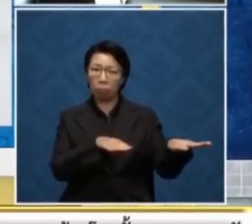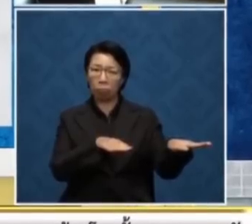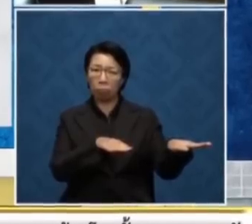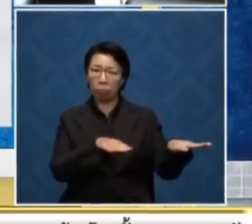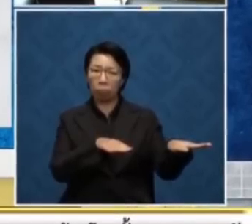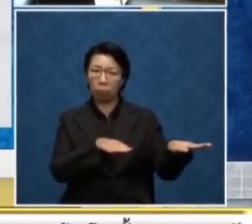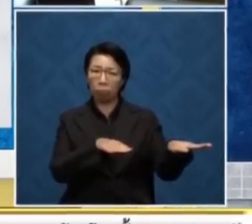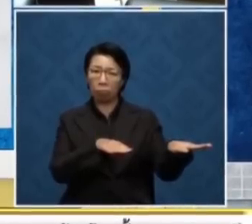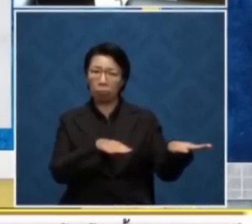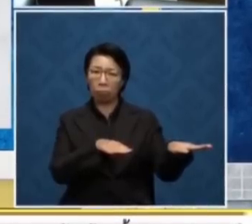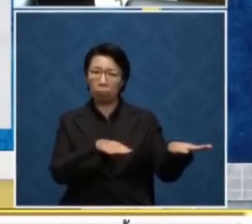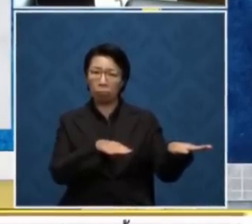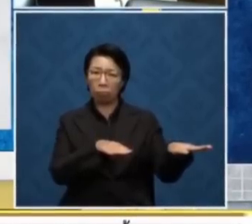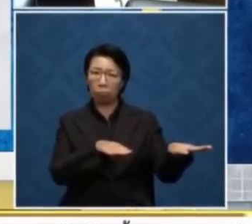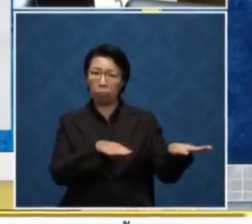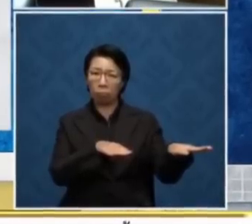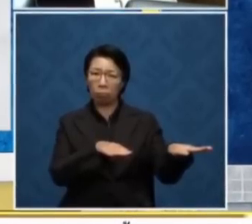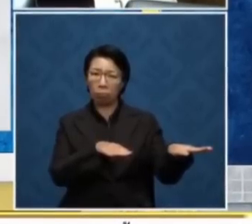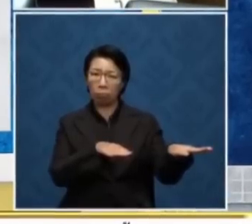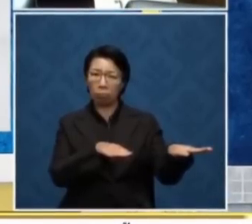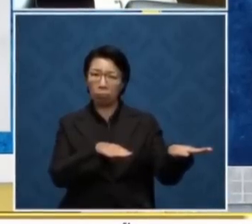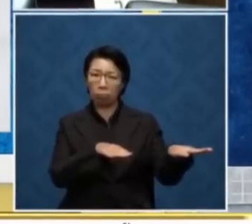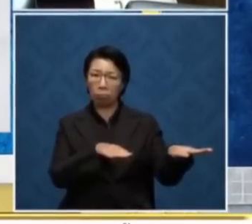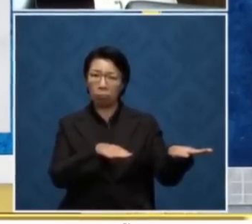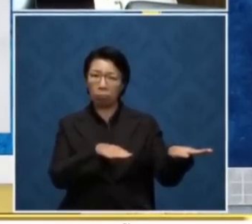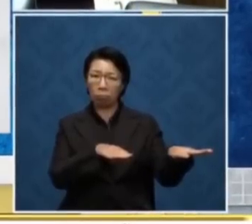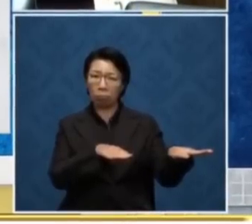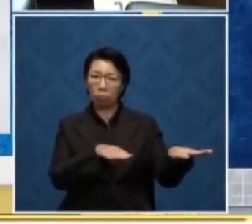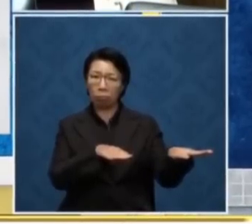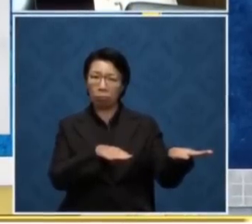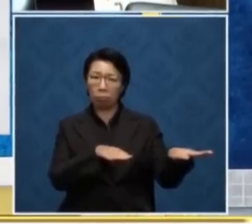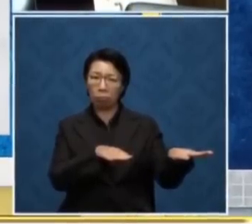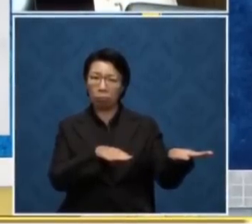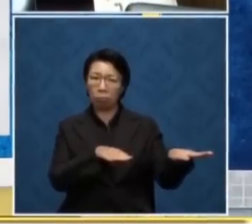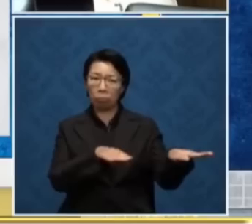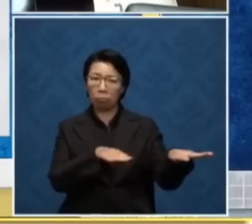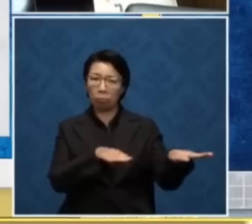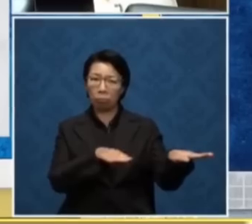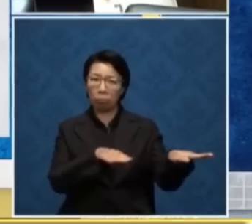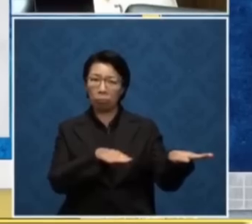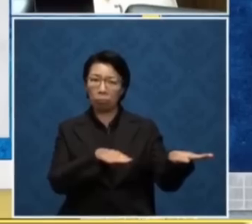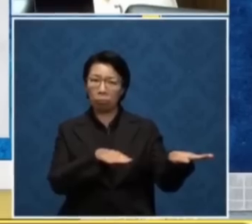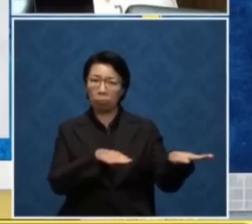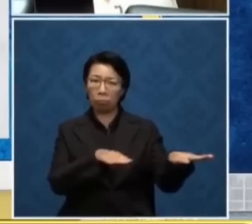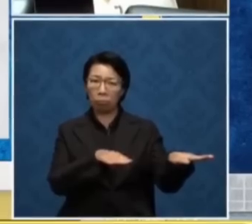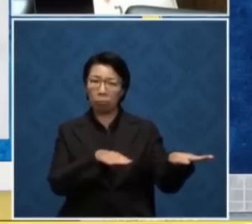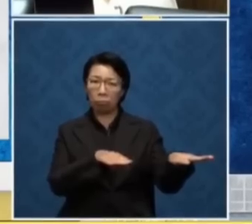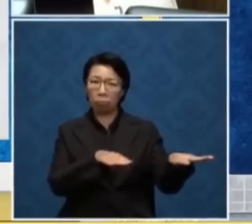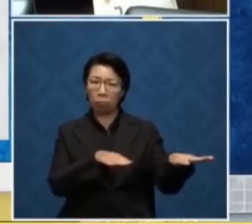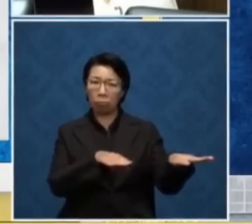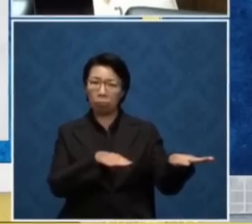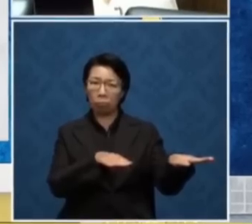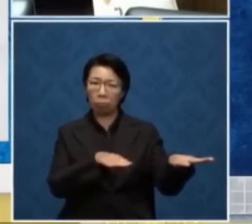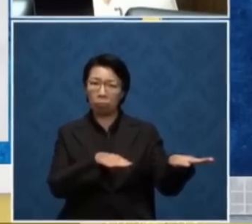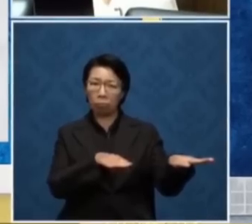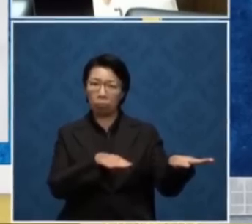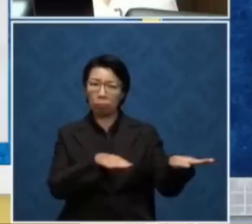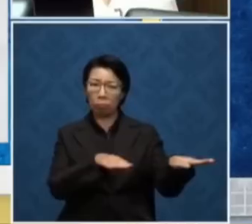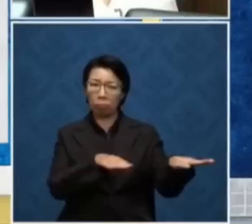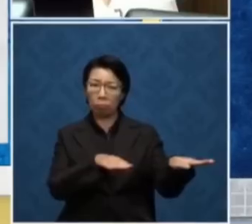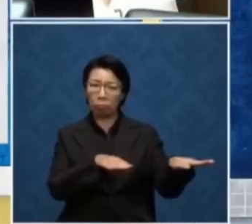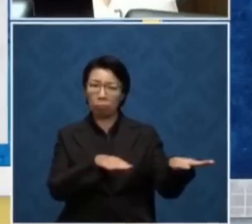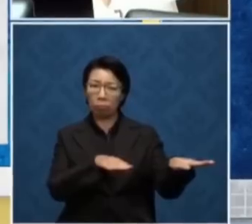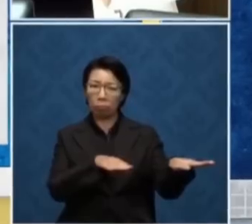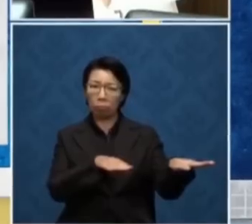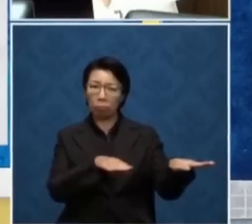แลกิจการพลังงานได้มีการอภิปรายโดยพรรคก้าวไกลถ้าโลกหนังนายทุ